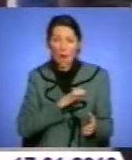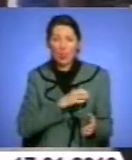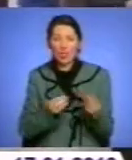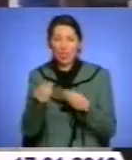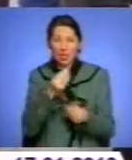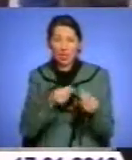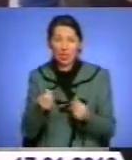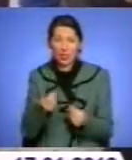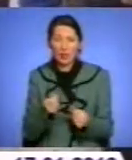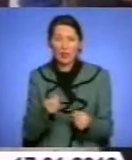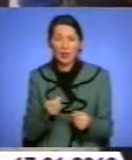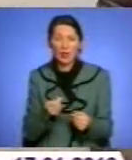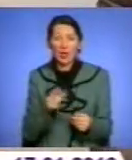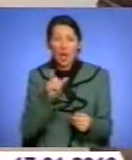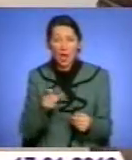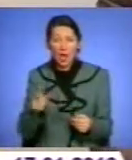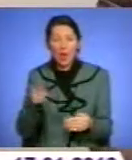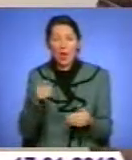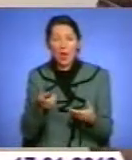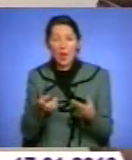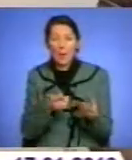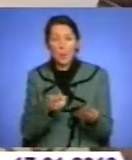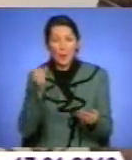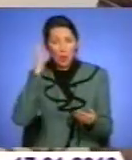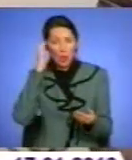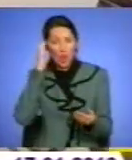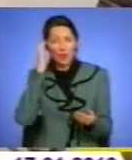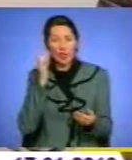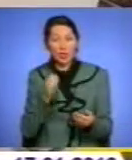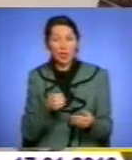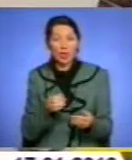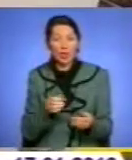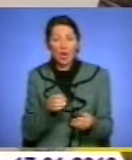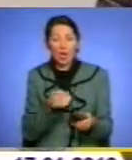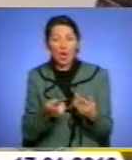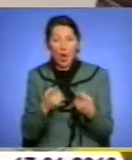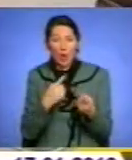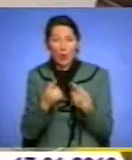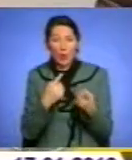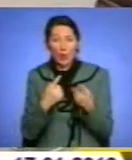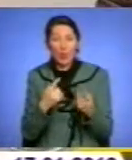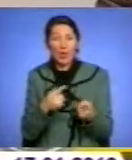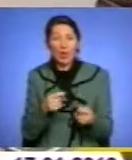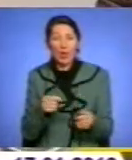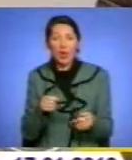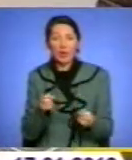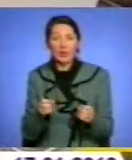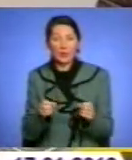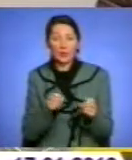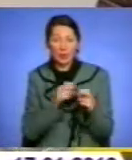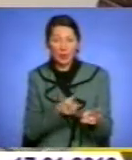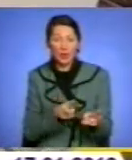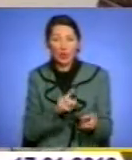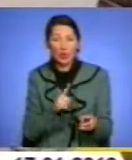Громадяни, піддавшись на переконання злочинців про те, що вони являються працівниками банківських установ, чи хочуть перерахувати гроші